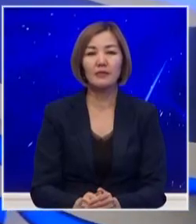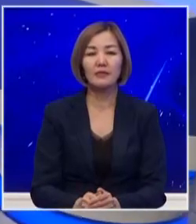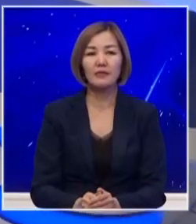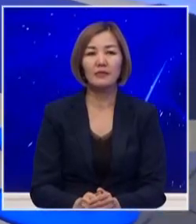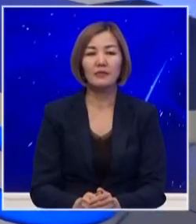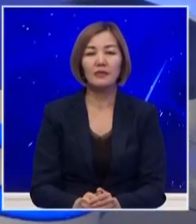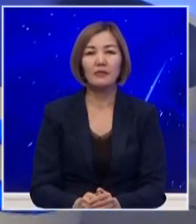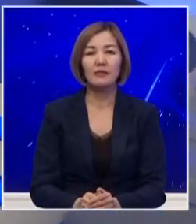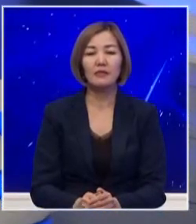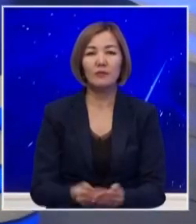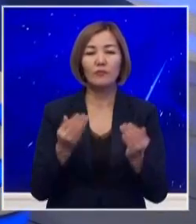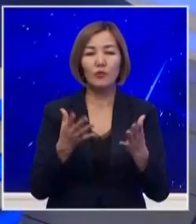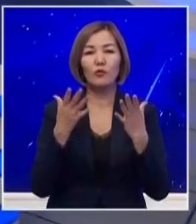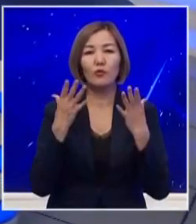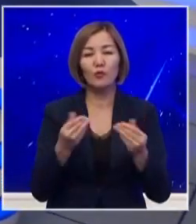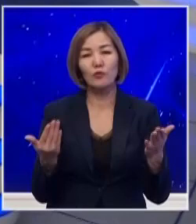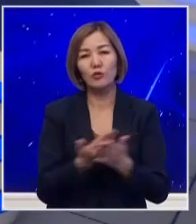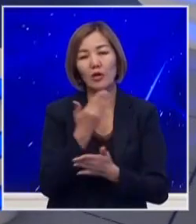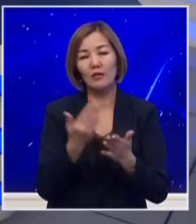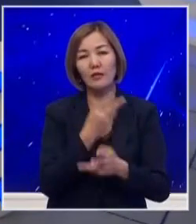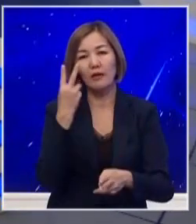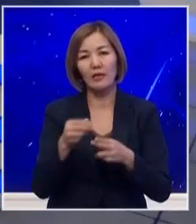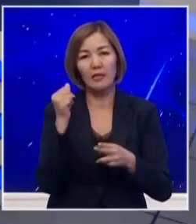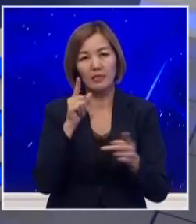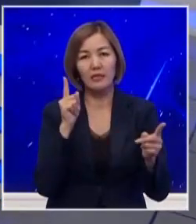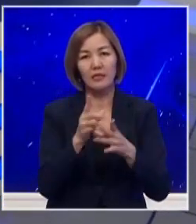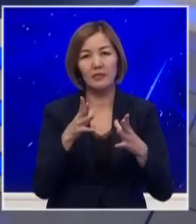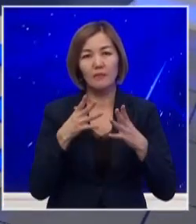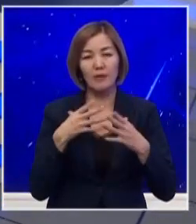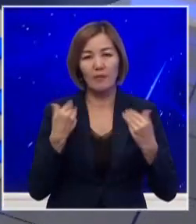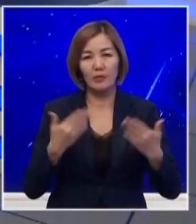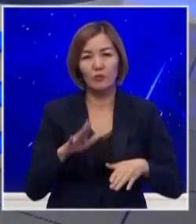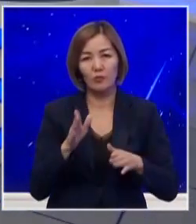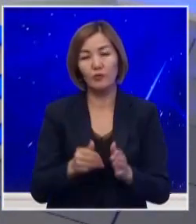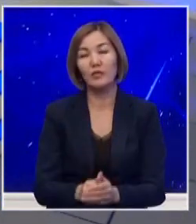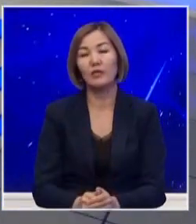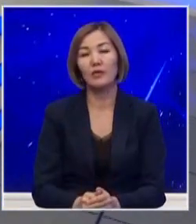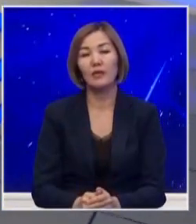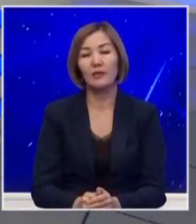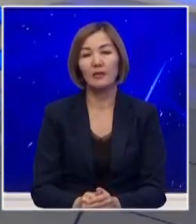Бүгінге келіп түскен ақпараттар легі осындай, Жетісу арнасы қосулы болсын.